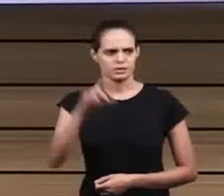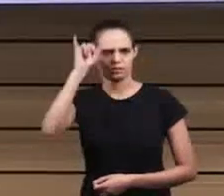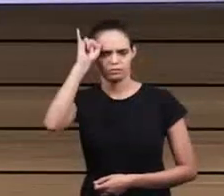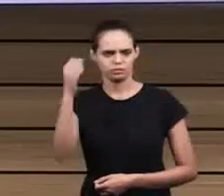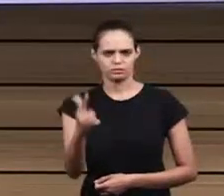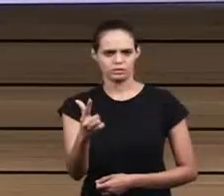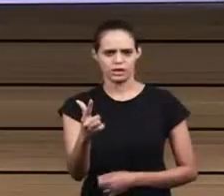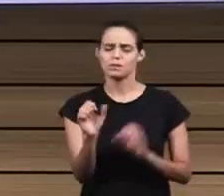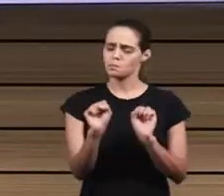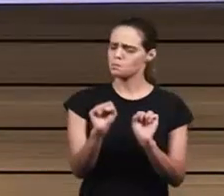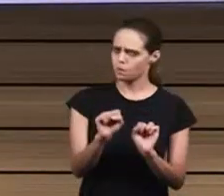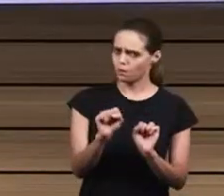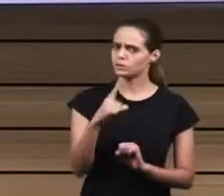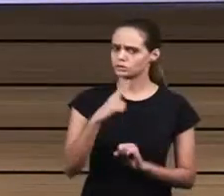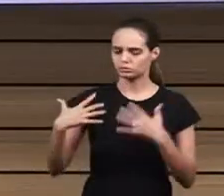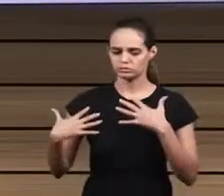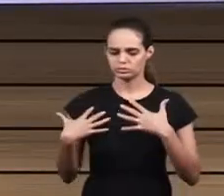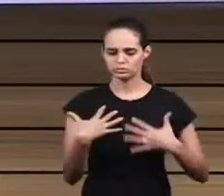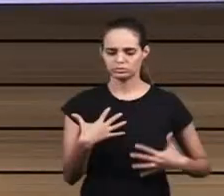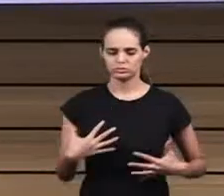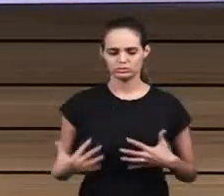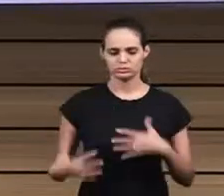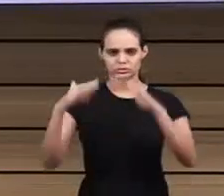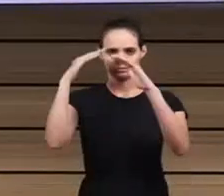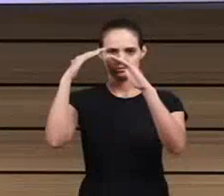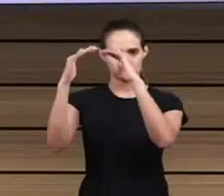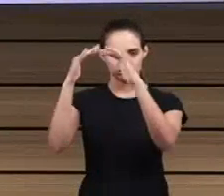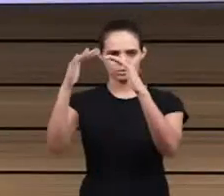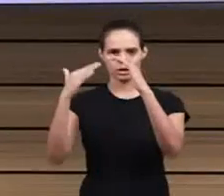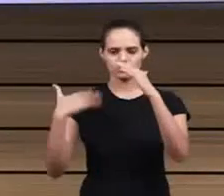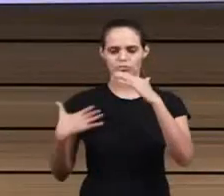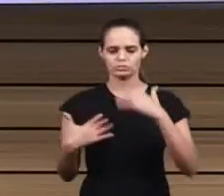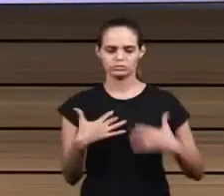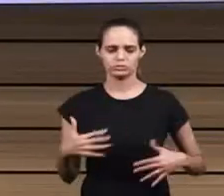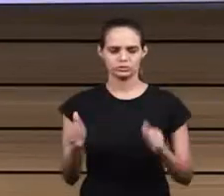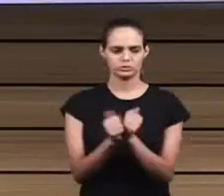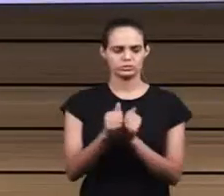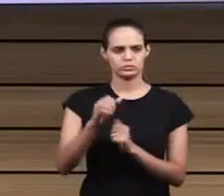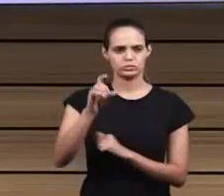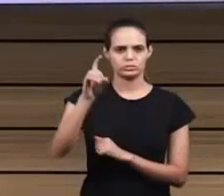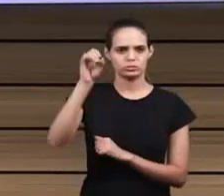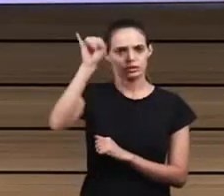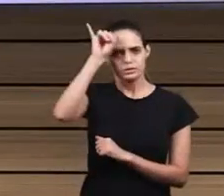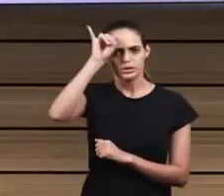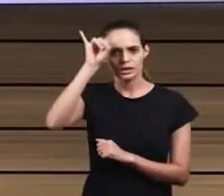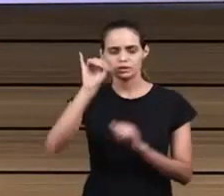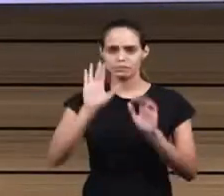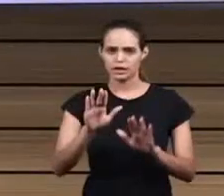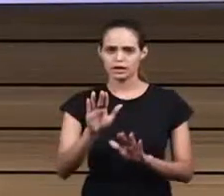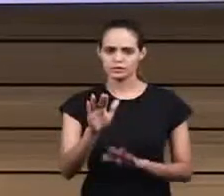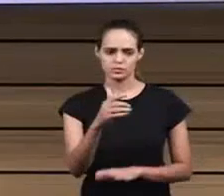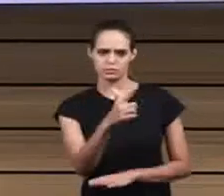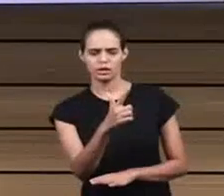Hirnlähmung, das hat nicht unbedingt dann eine geistige Behinderung. Es kann schon passieren, dass